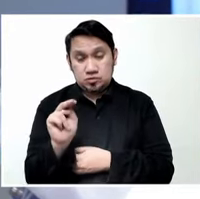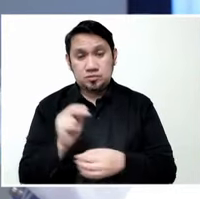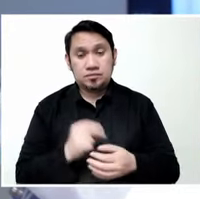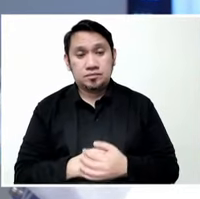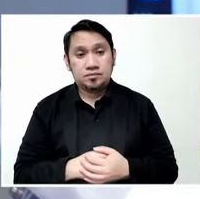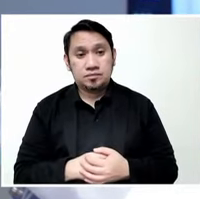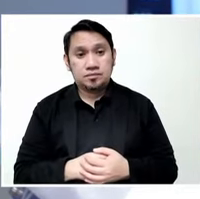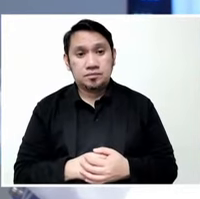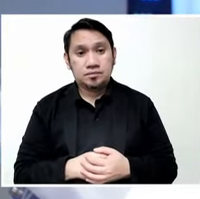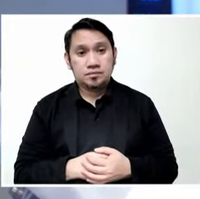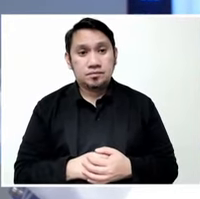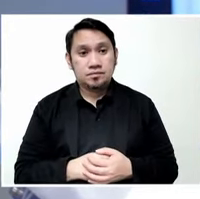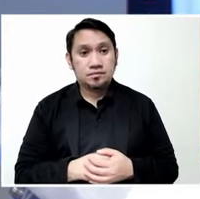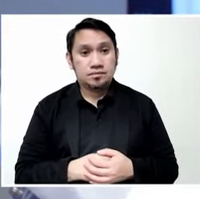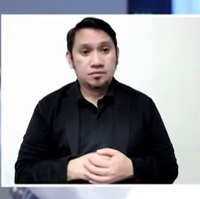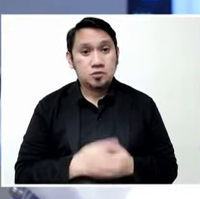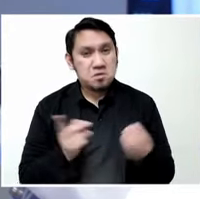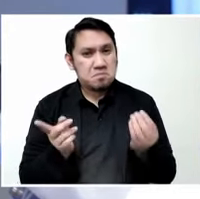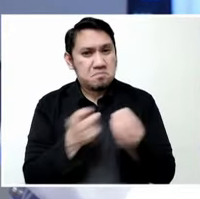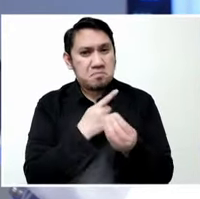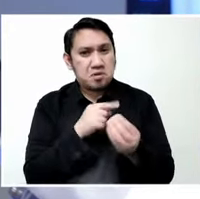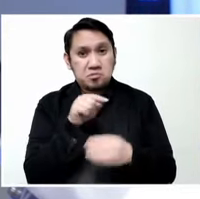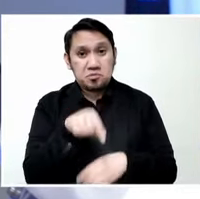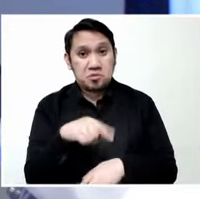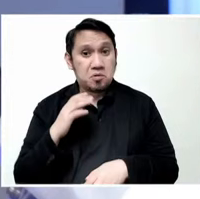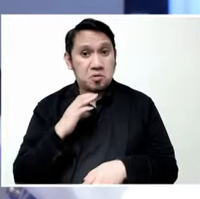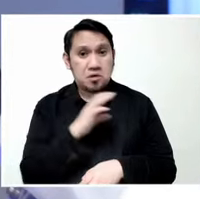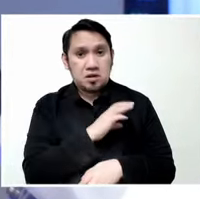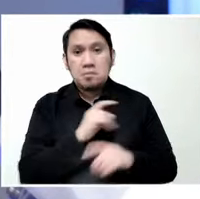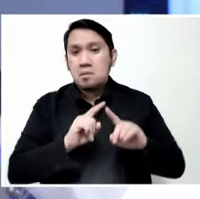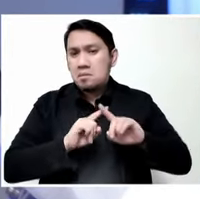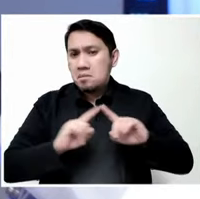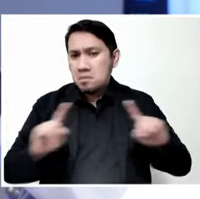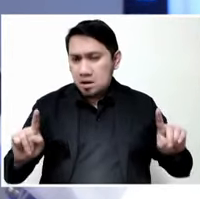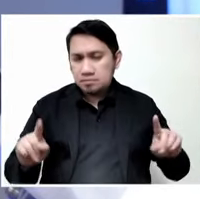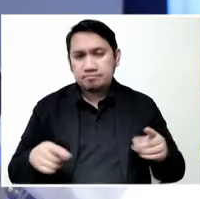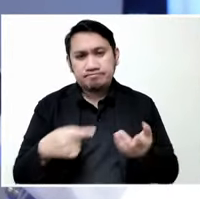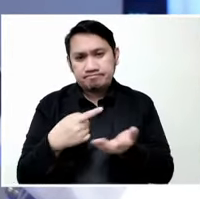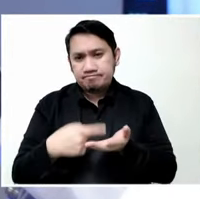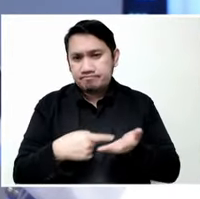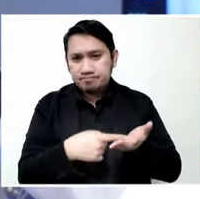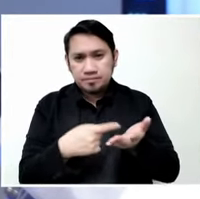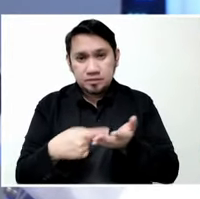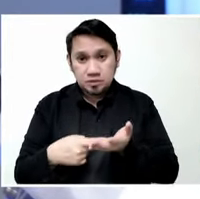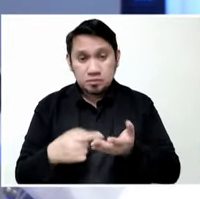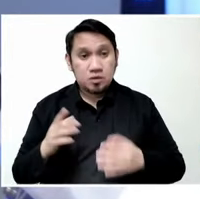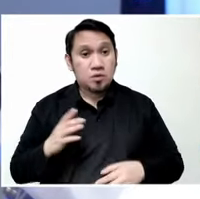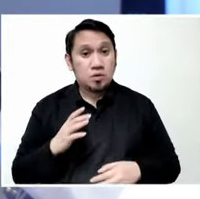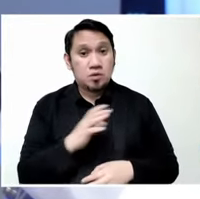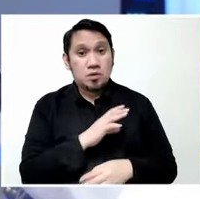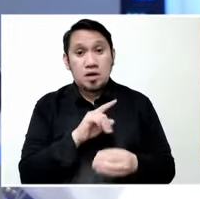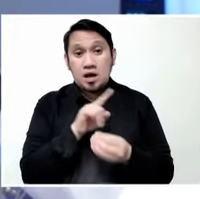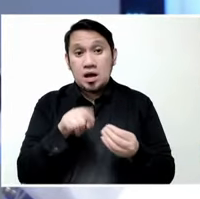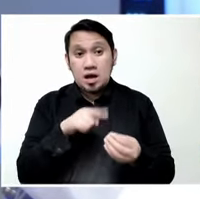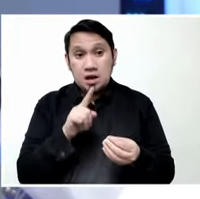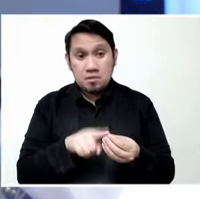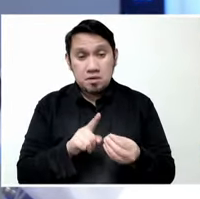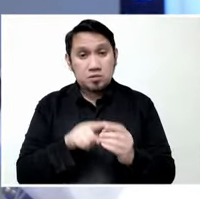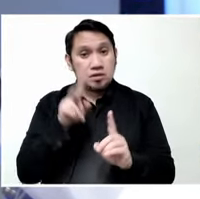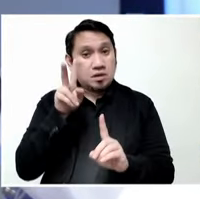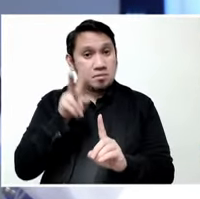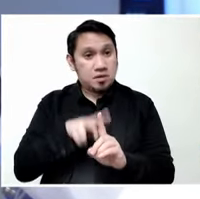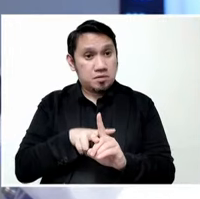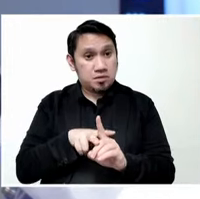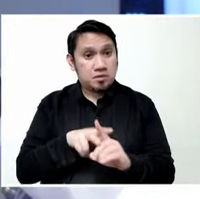Congressman Arnulfo Teves Jr. Pero pag-uusapan sa House of Representatives ang naunsyaming pag-apply ng